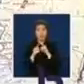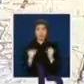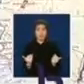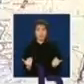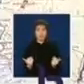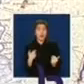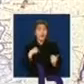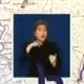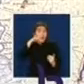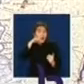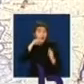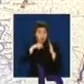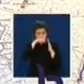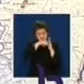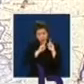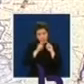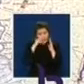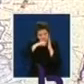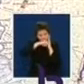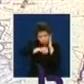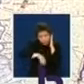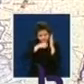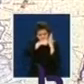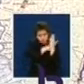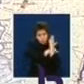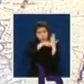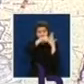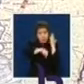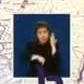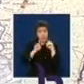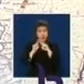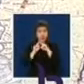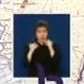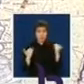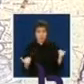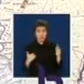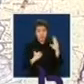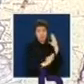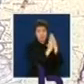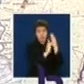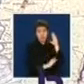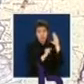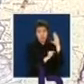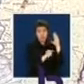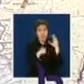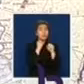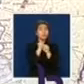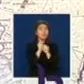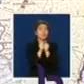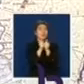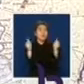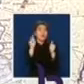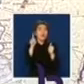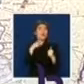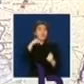การระบายน้ำนะคะวันนี้ นางสาวยิ่งลักษณ์ชินวัตรนายกรัฐมนตรีกล่าวในรายการรัฐบาลยิ่งลักษณ์พบประชาชนซึ่งครั้งนี้เป็นการ